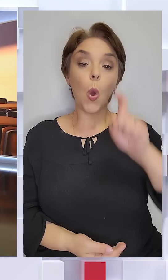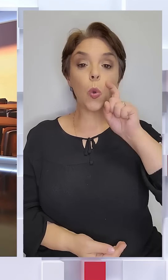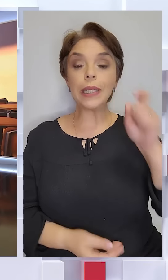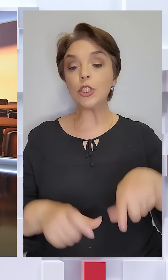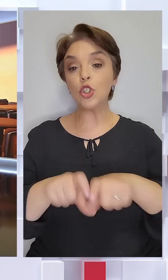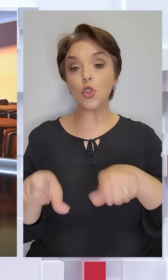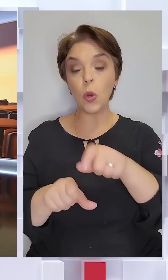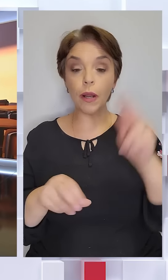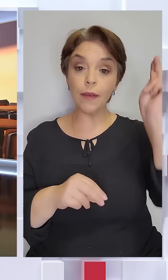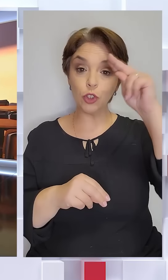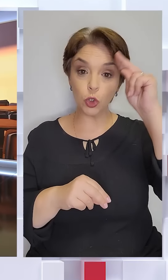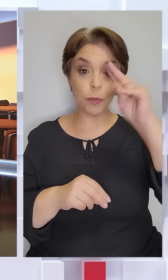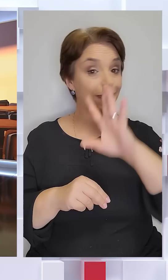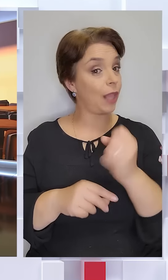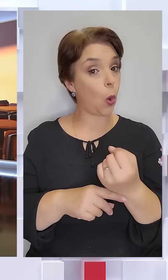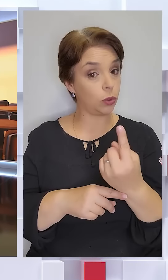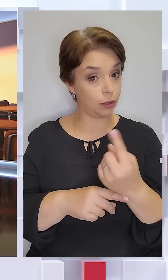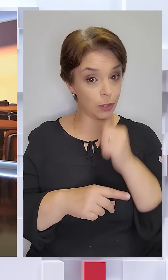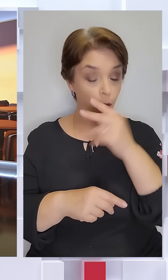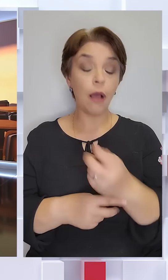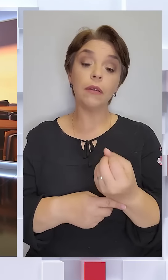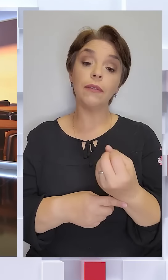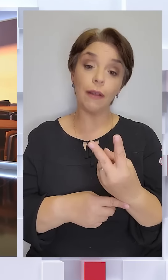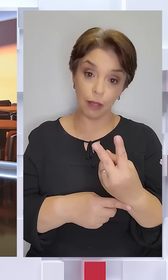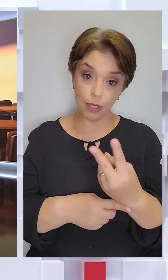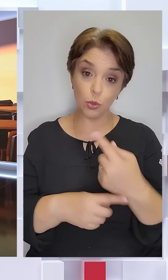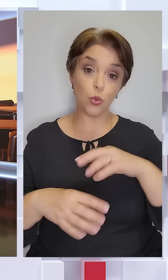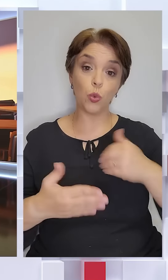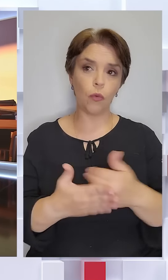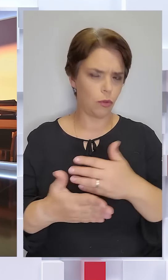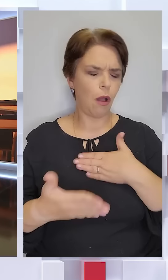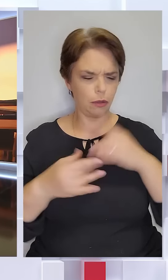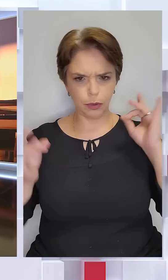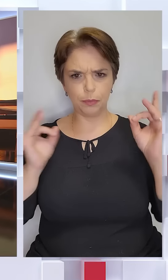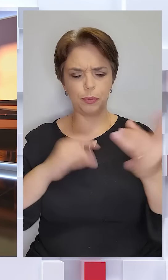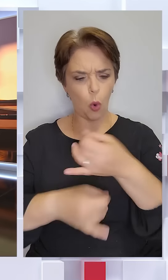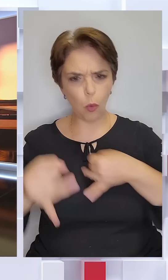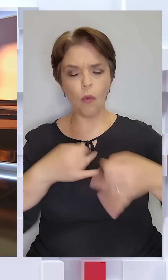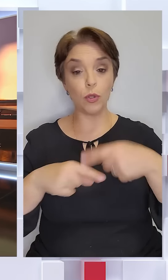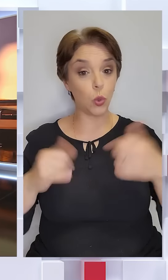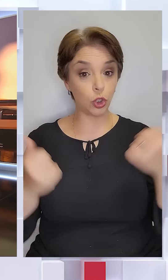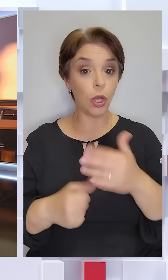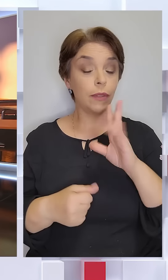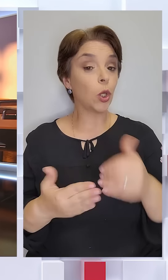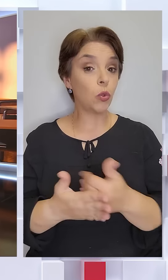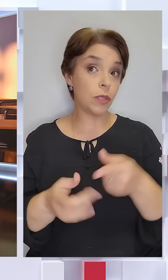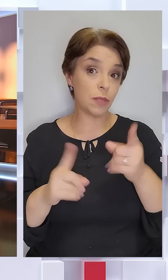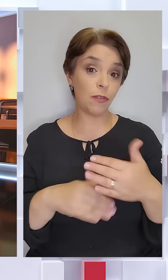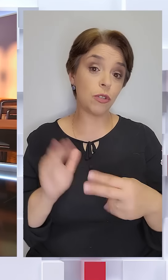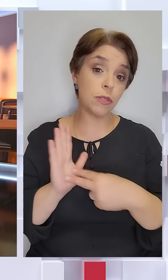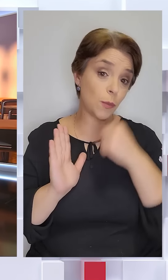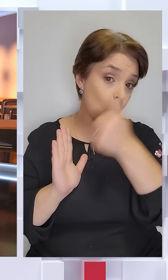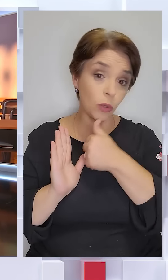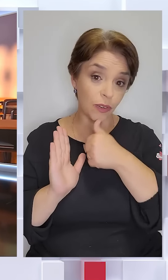Українські школярі вчитимуться не 11 років, а 12. Цю новину активно обговорюють цього тижня. От тільки новині, насправді, вже